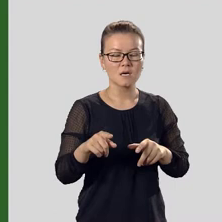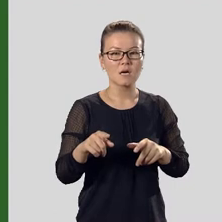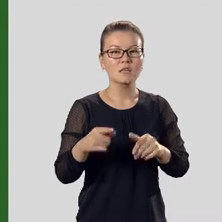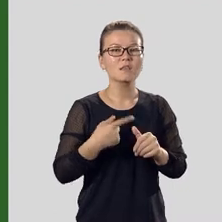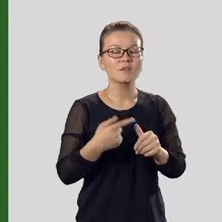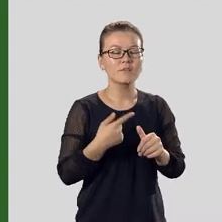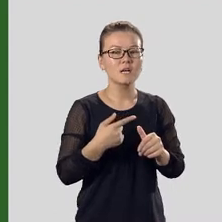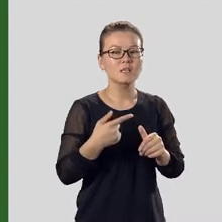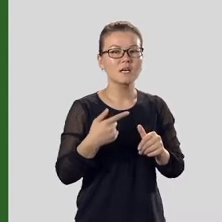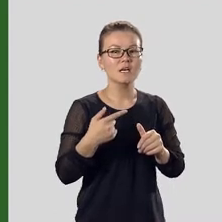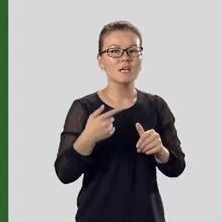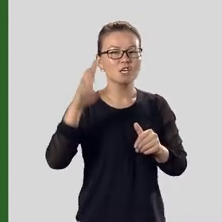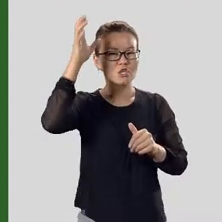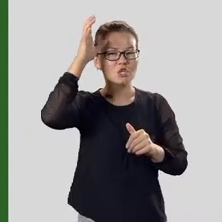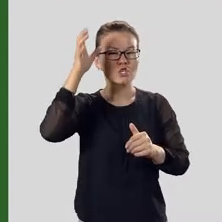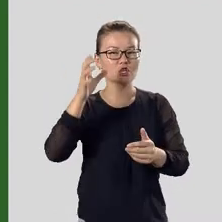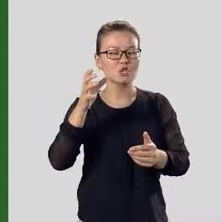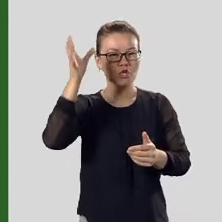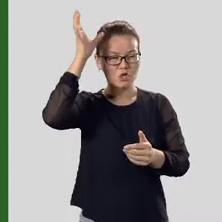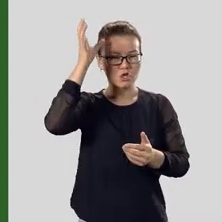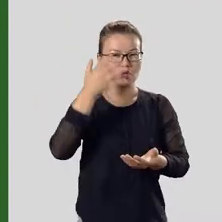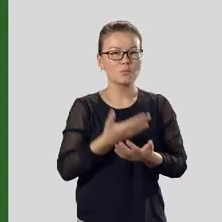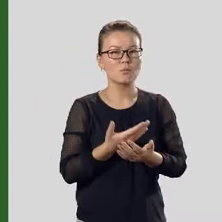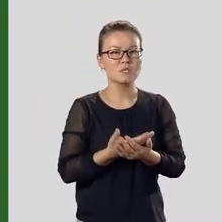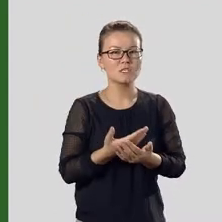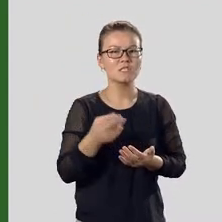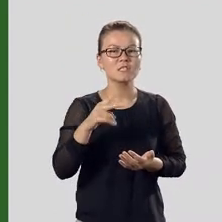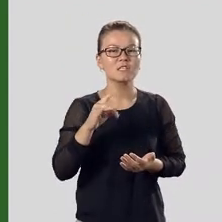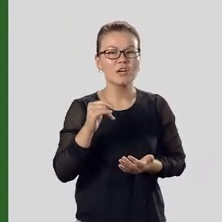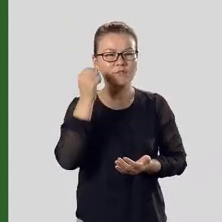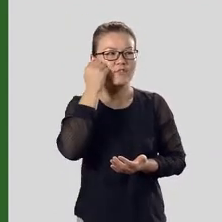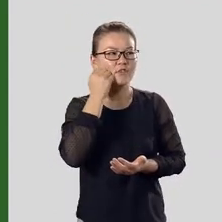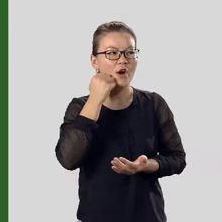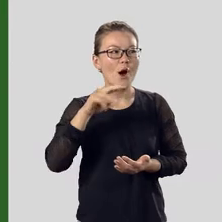им гипотезой дрейфа материков.